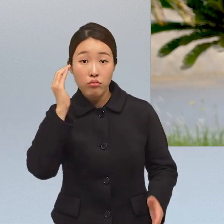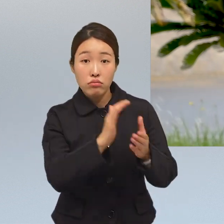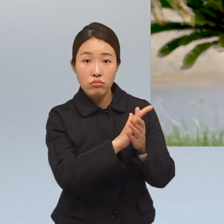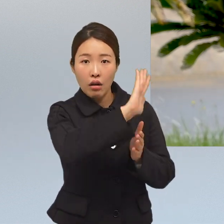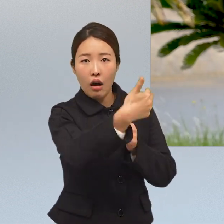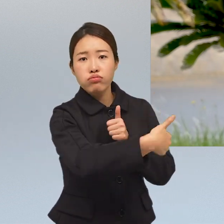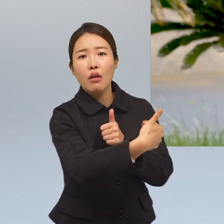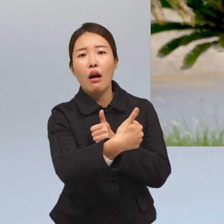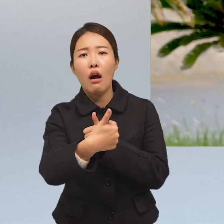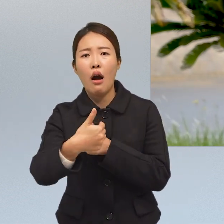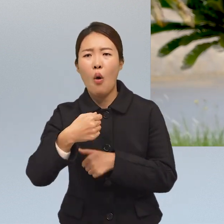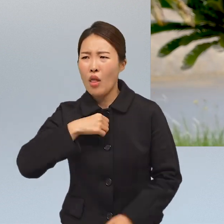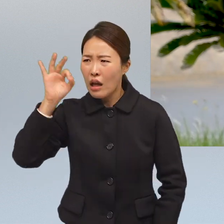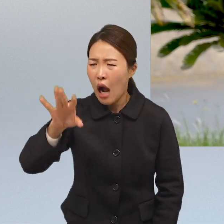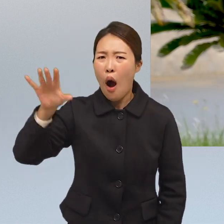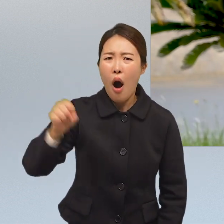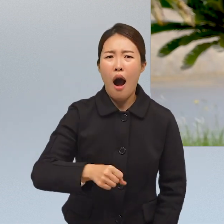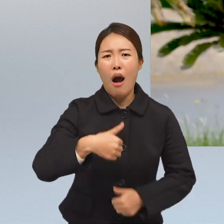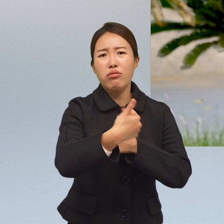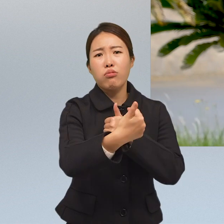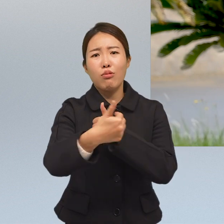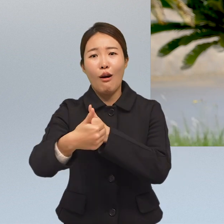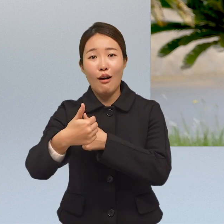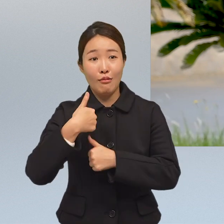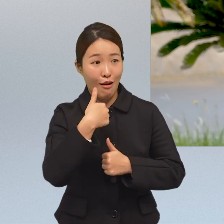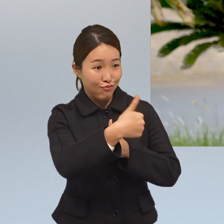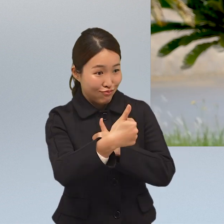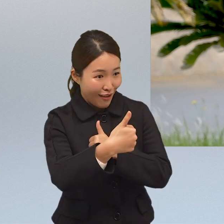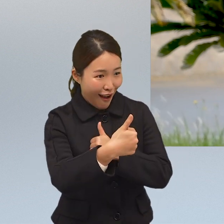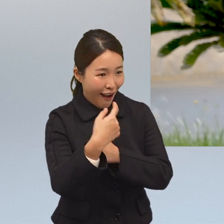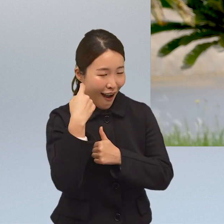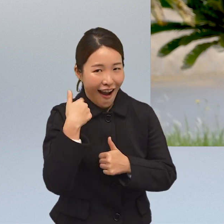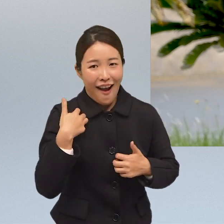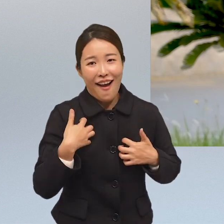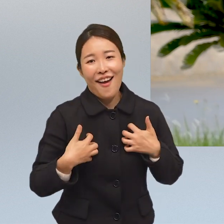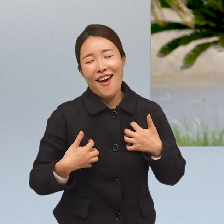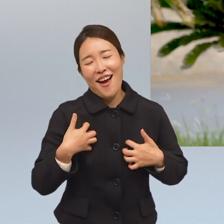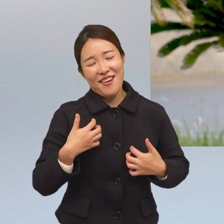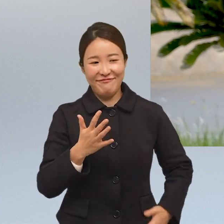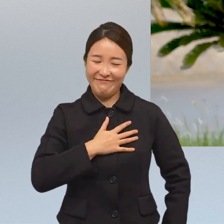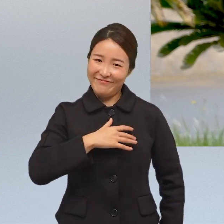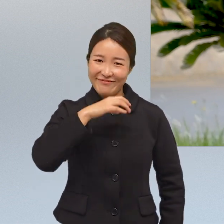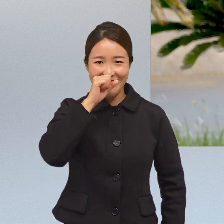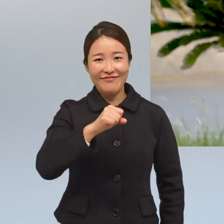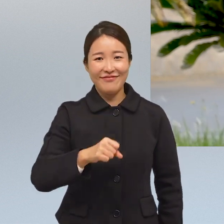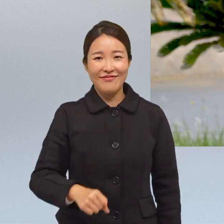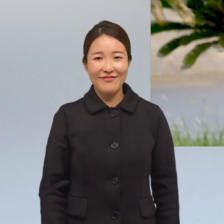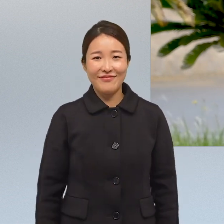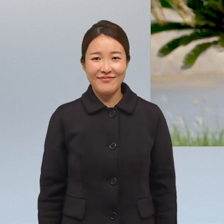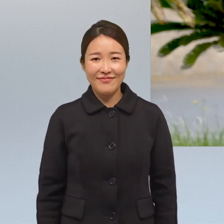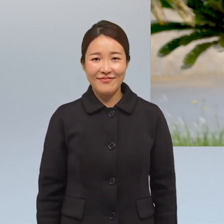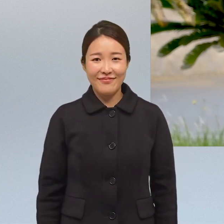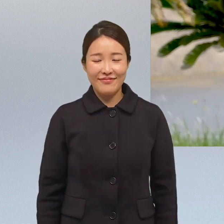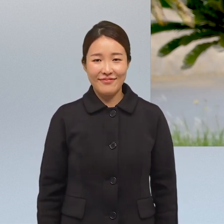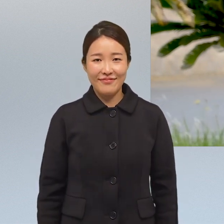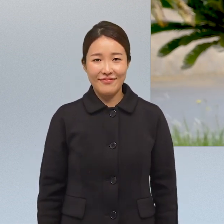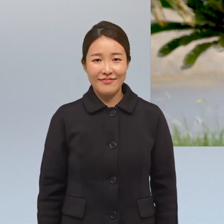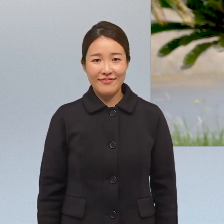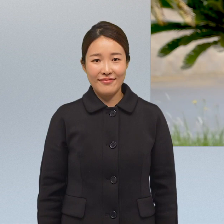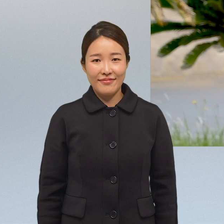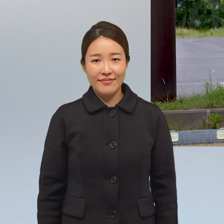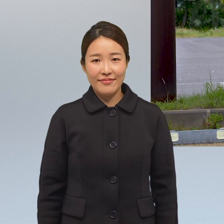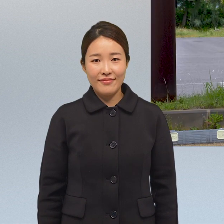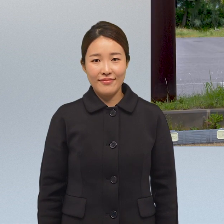부탁해요, 저한테. 기탱게 사달라고. 네네. 그래서 그걸 부탁 받을 때마다 너무